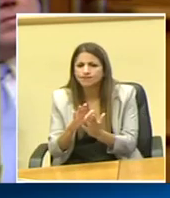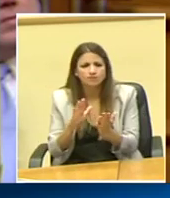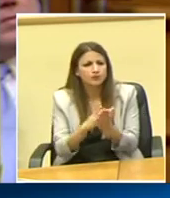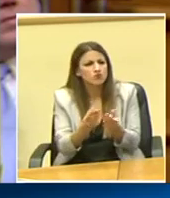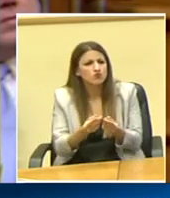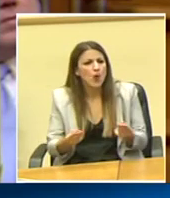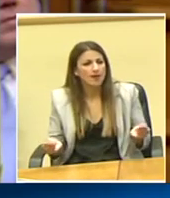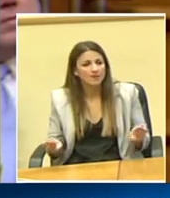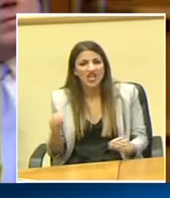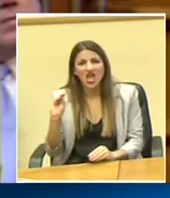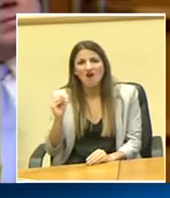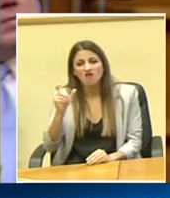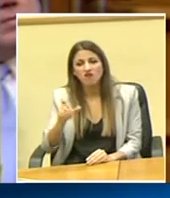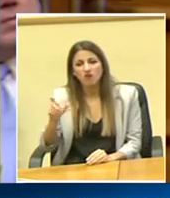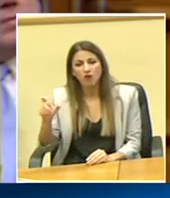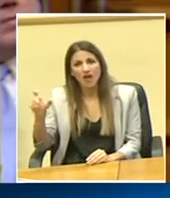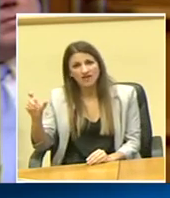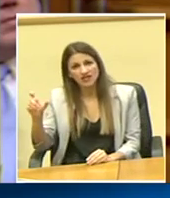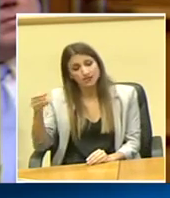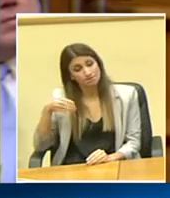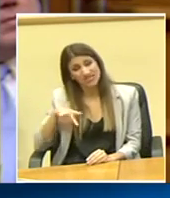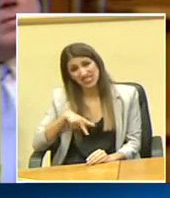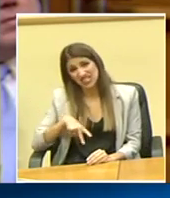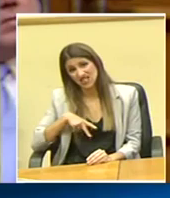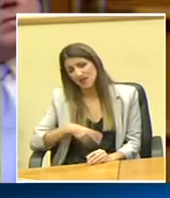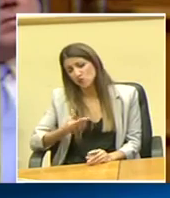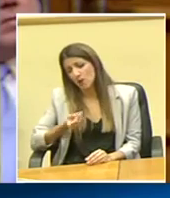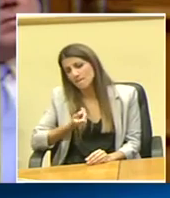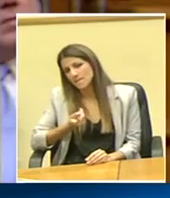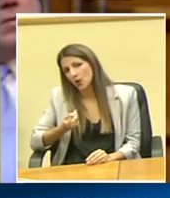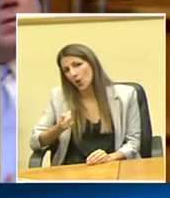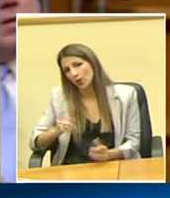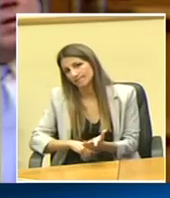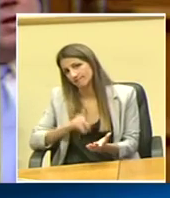Οι βουλευτές της κυβερνητικής πλειοψηφίας βρέθηκαν σε μεγάλες προκλήσεις.